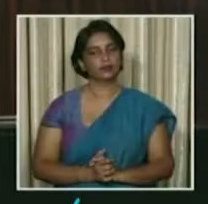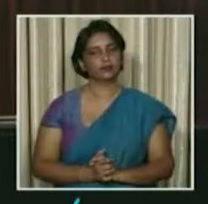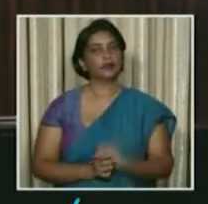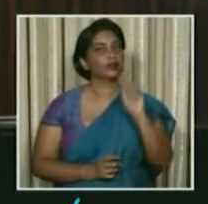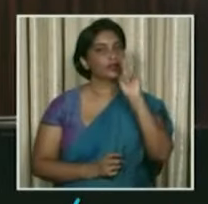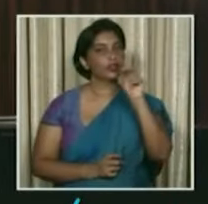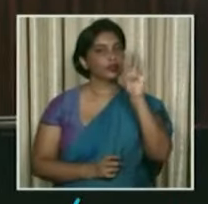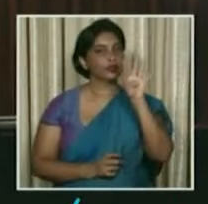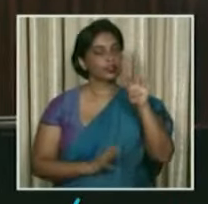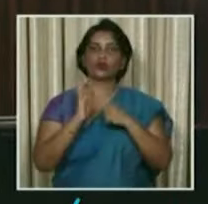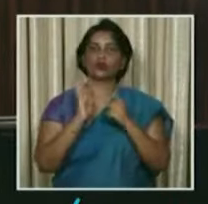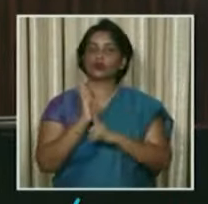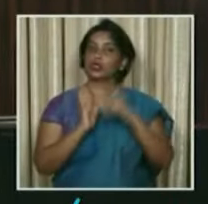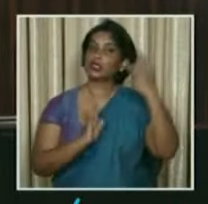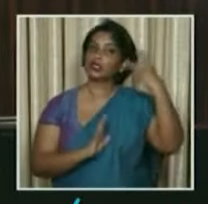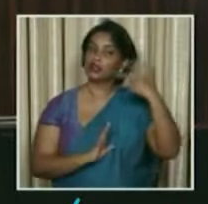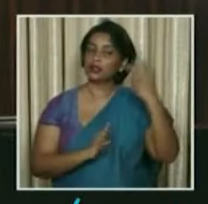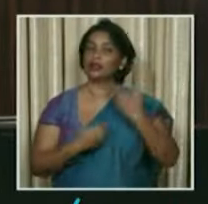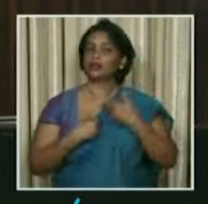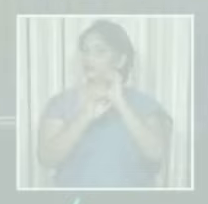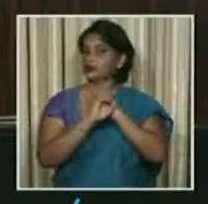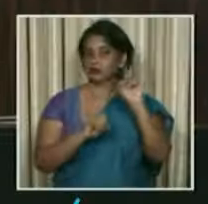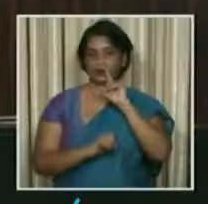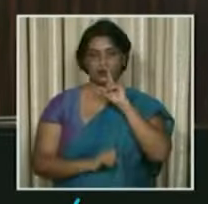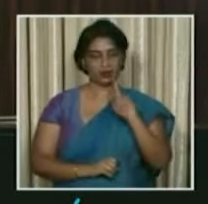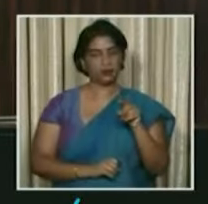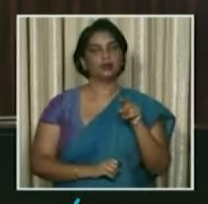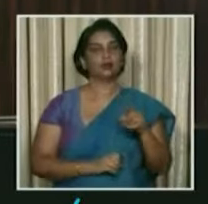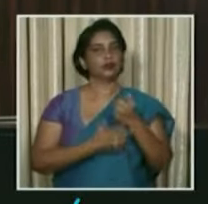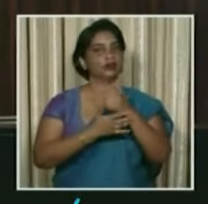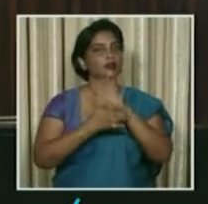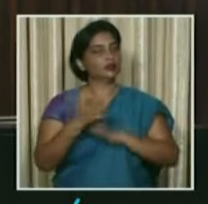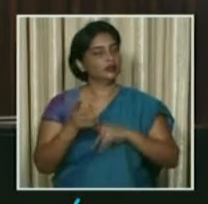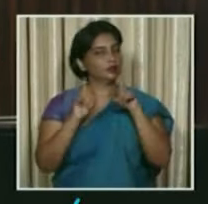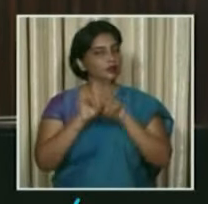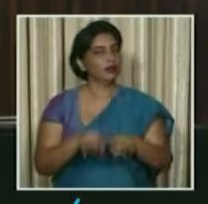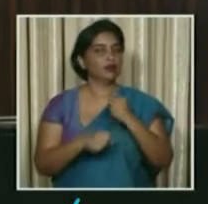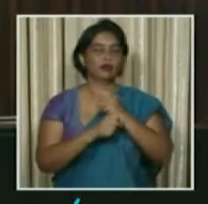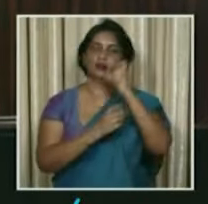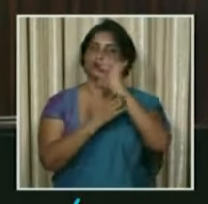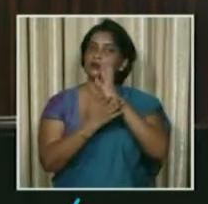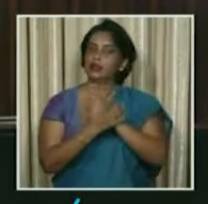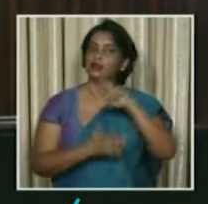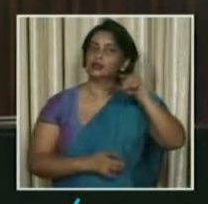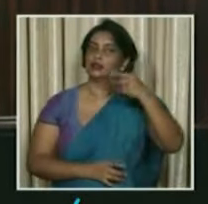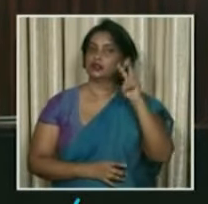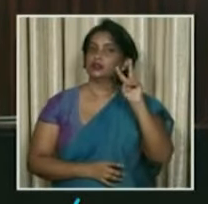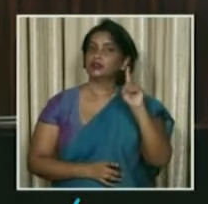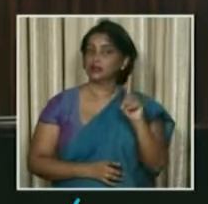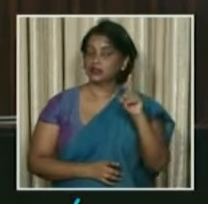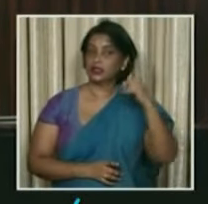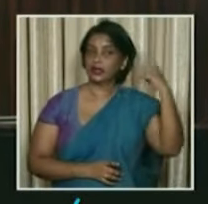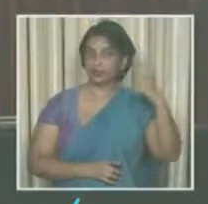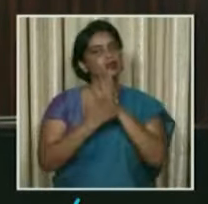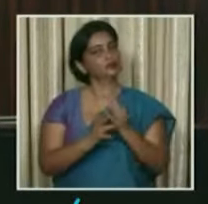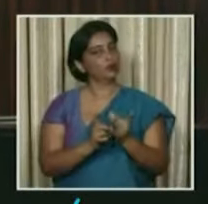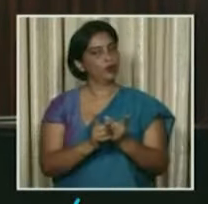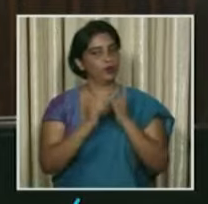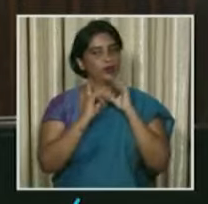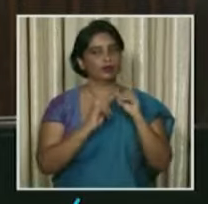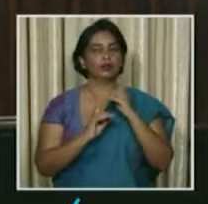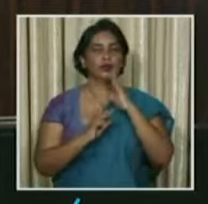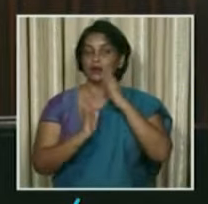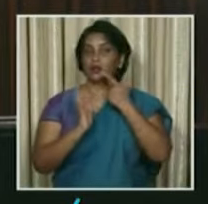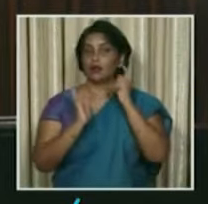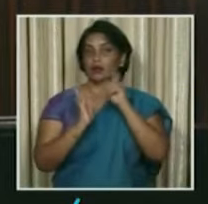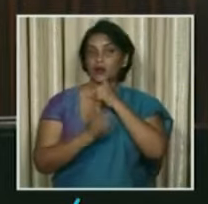විස්සයි විසි අතර ජුලි දෙවන දින මාගේ නිවේදනයේ සඳහන් පෙත්සමකට අමතරව ආණ්ඩුක ව්‍යවස්ථාව 121(1) ව්‍යවස්ථා ප්‍රකාරව විදේශ